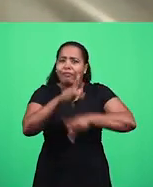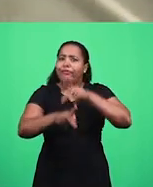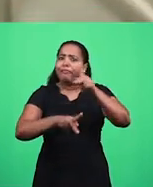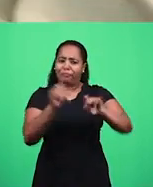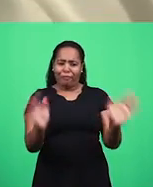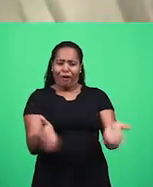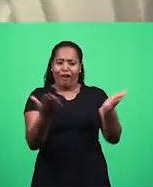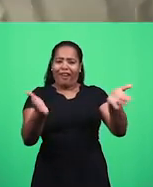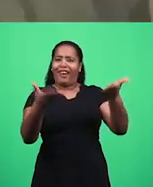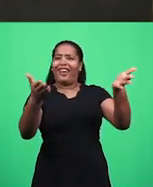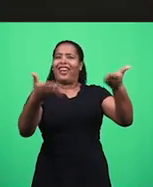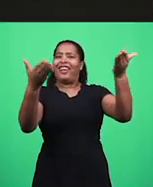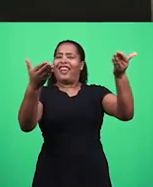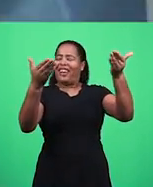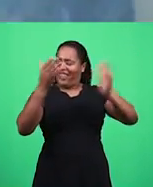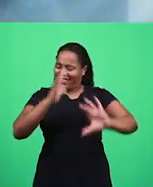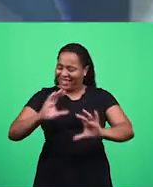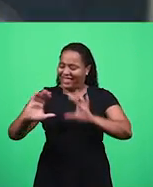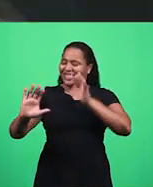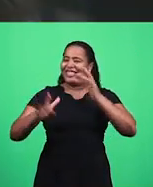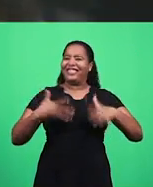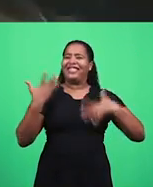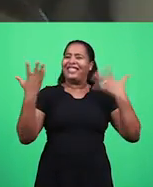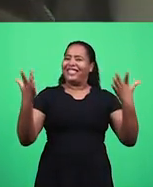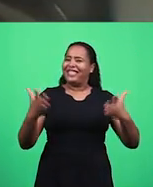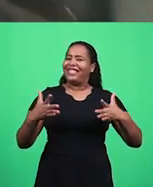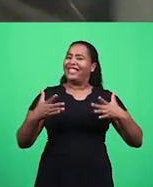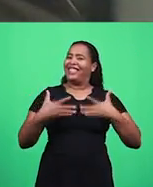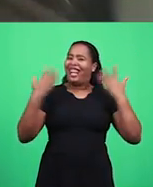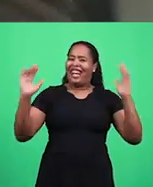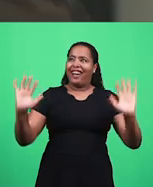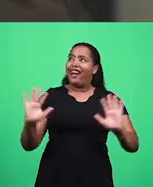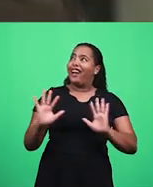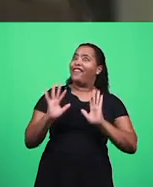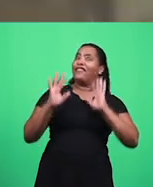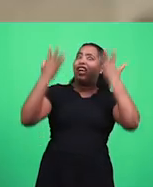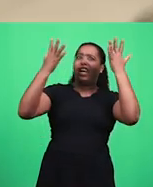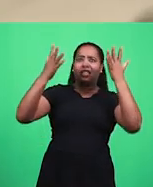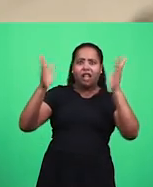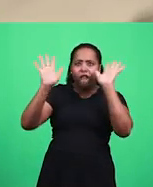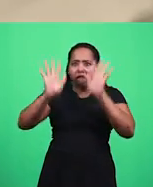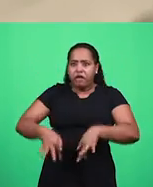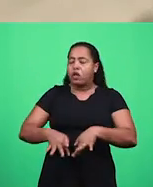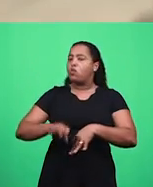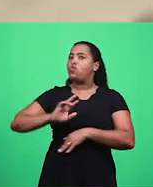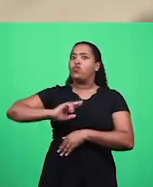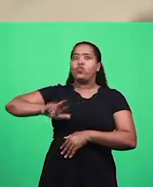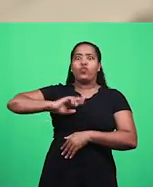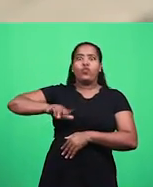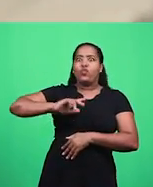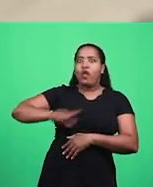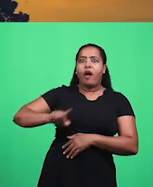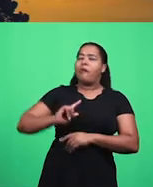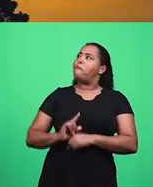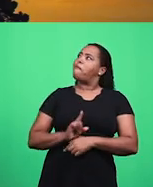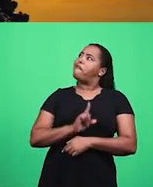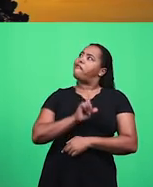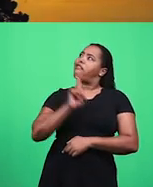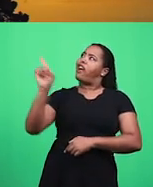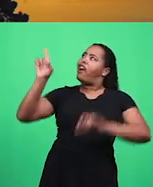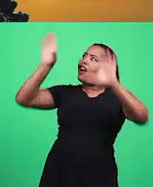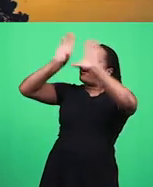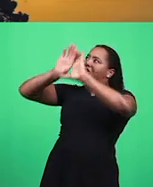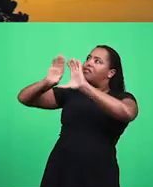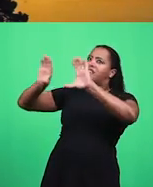Пой, народ мой, радуйся, народ мой, потому что пир этот не закончится.